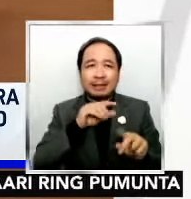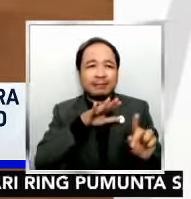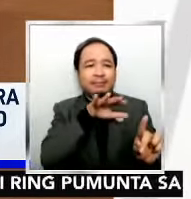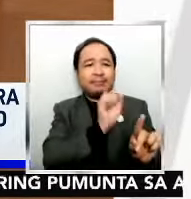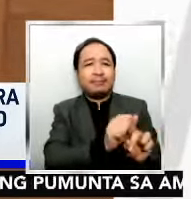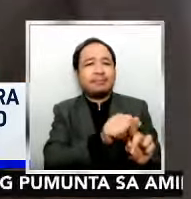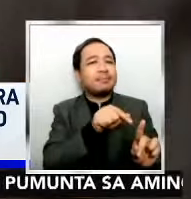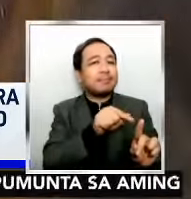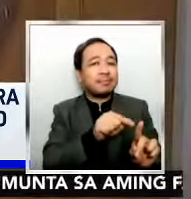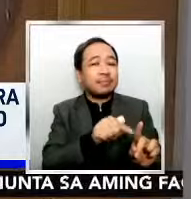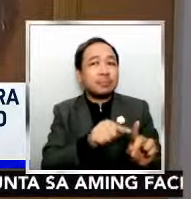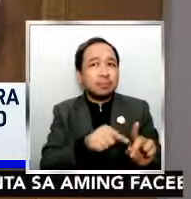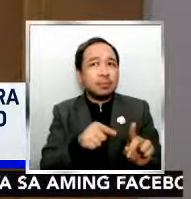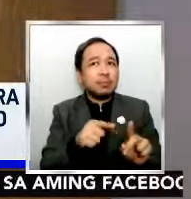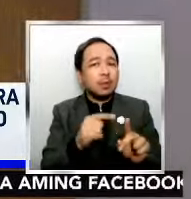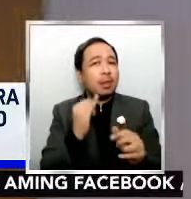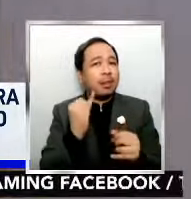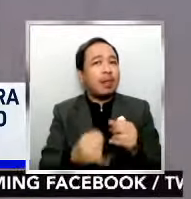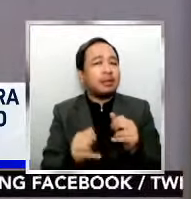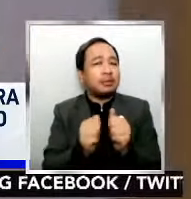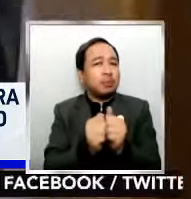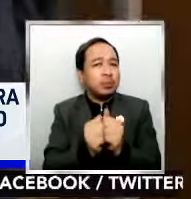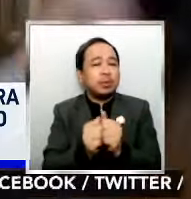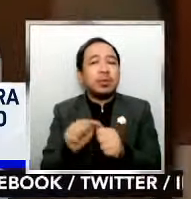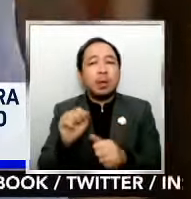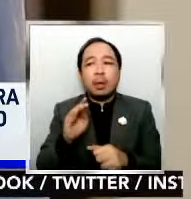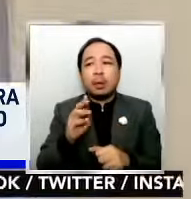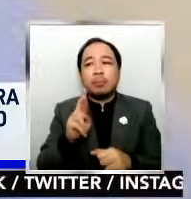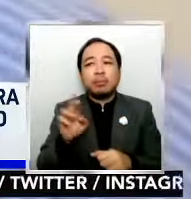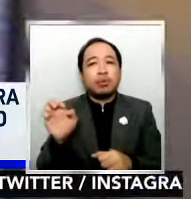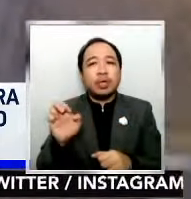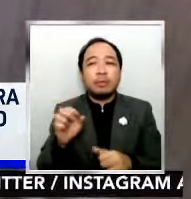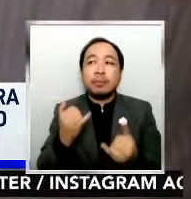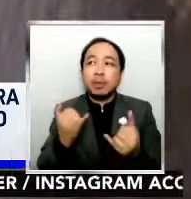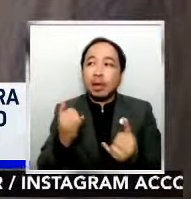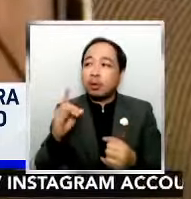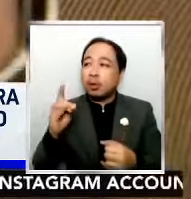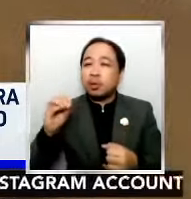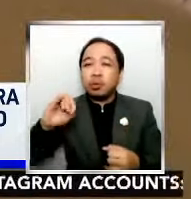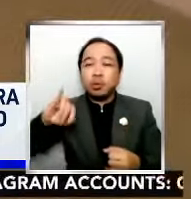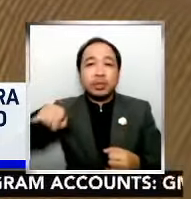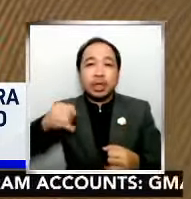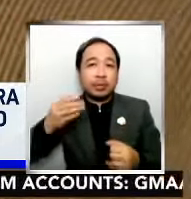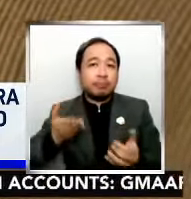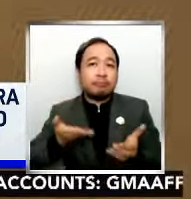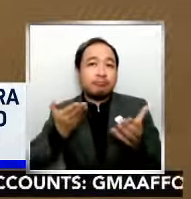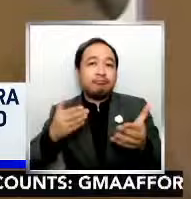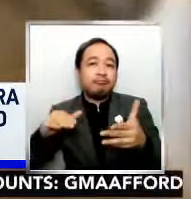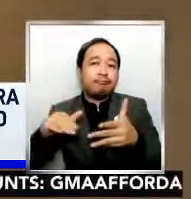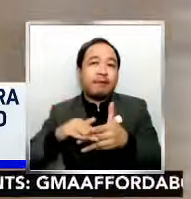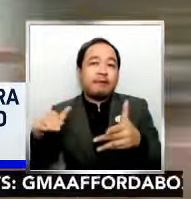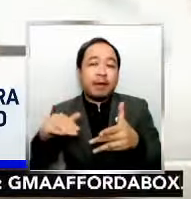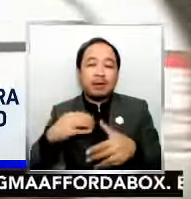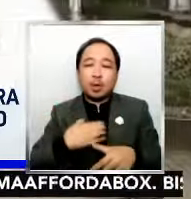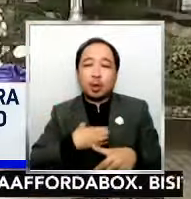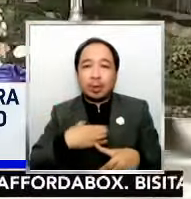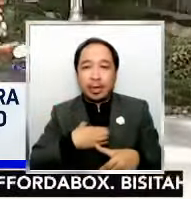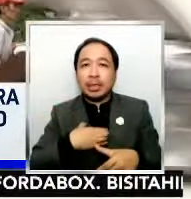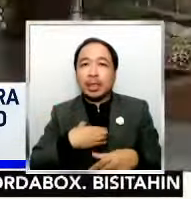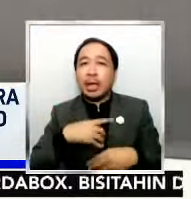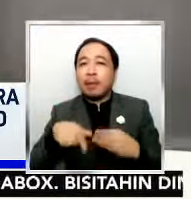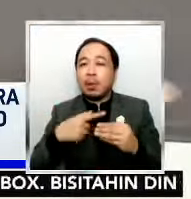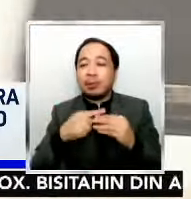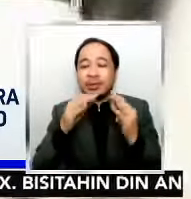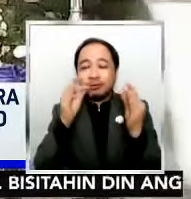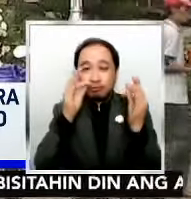Bree. DOJ prosecution panel na ang kalaunay naghain ng kasong possession of illegal drugs laban kay Ongpin. Pero ang reklamong